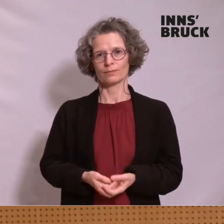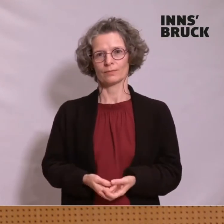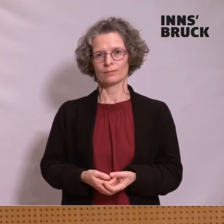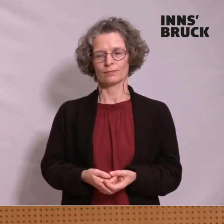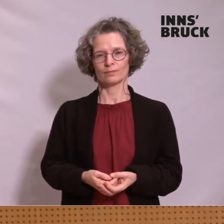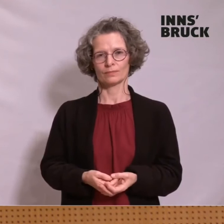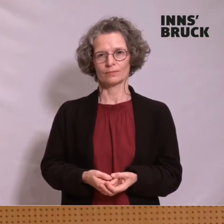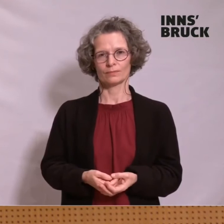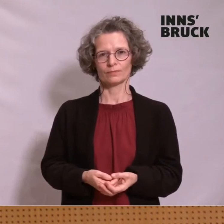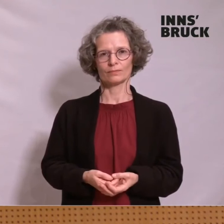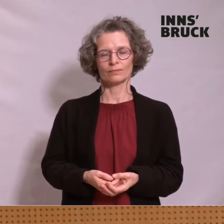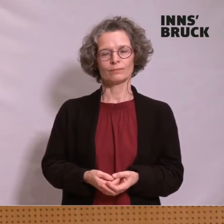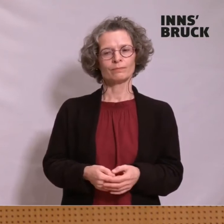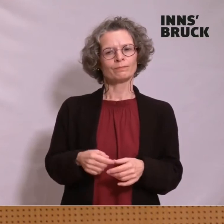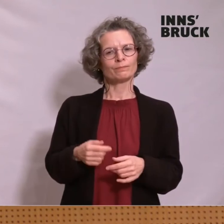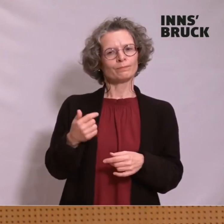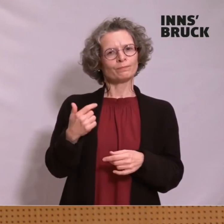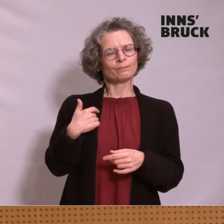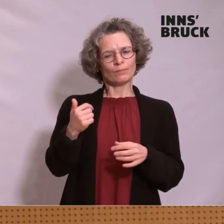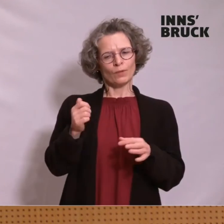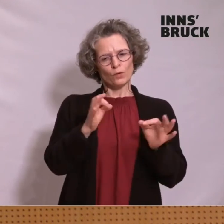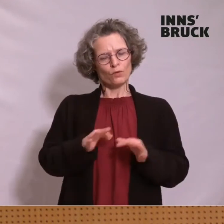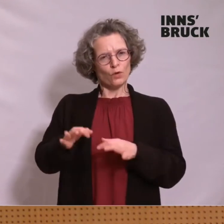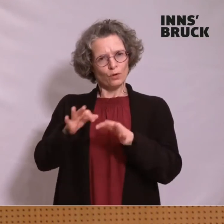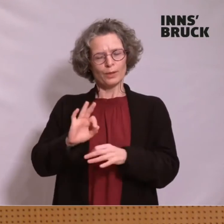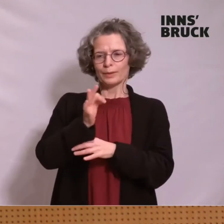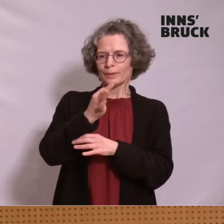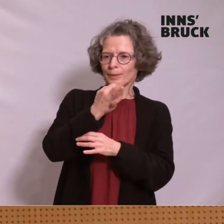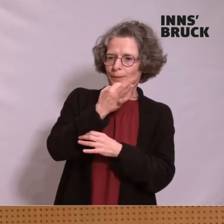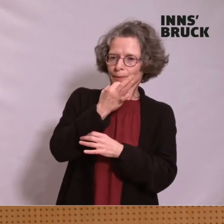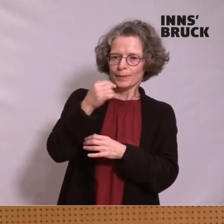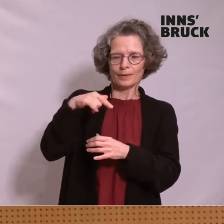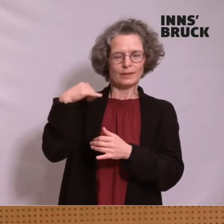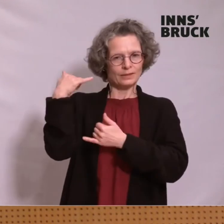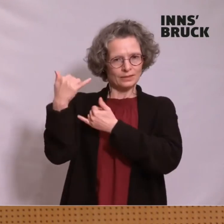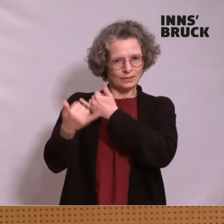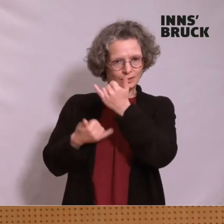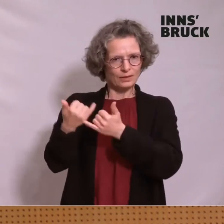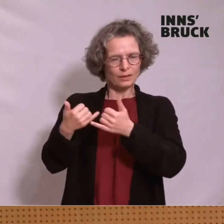Als ich mit den inhaltlichen Vorbereitungen zur Rede für dieses Jahr begann,